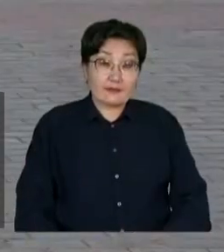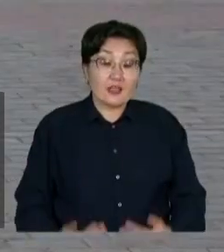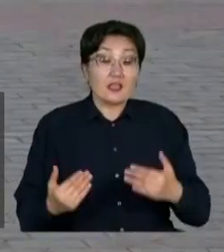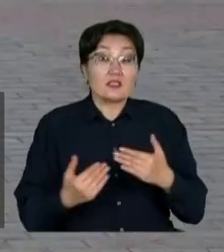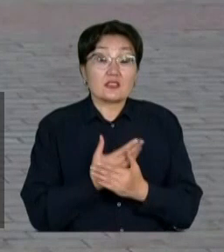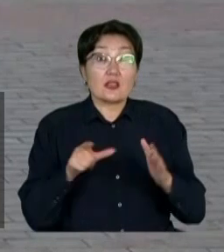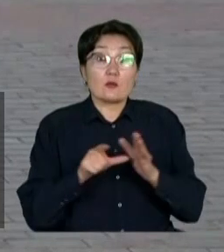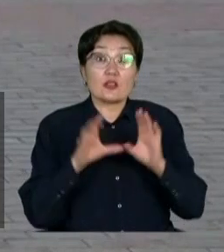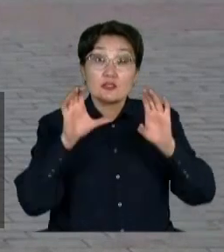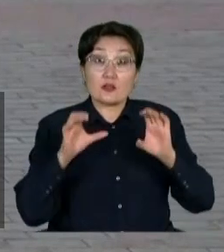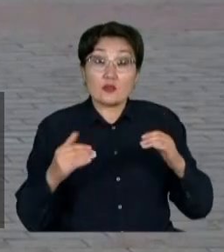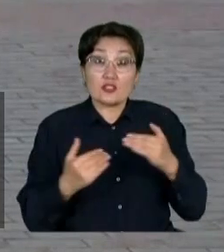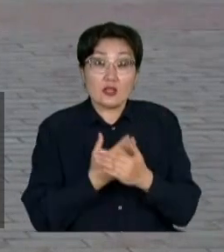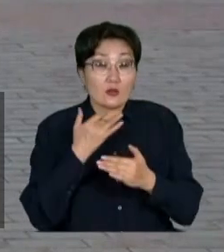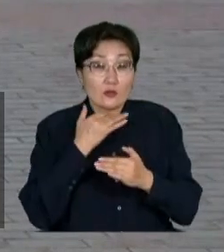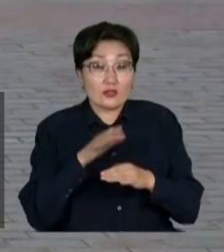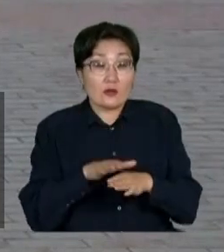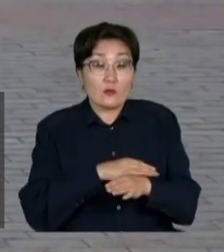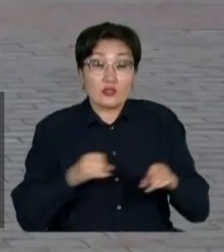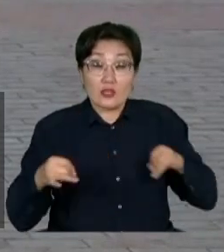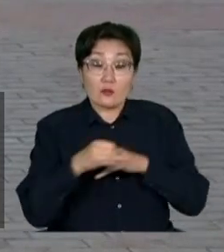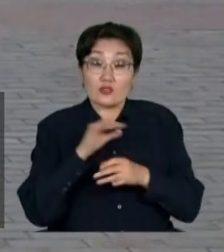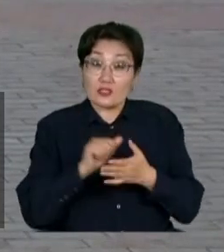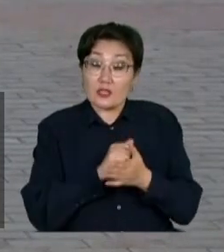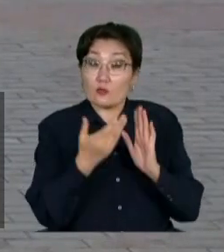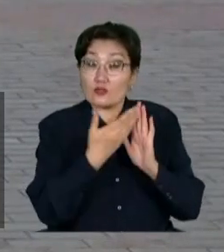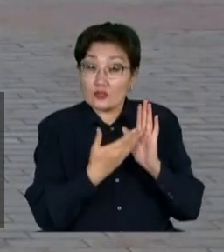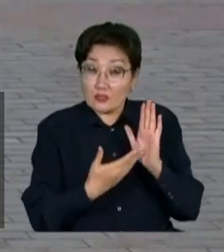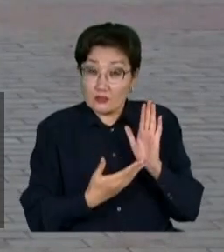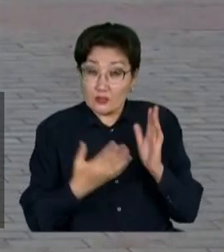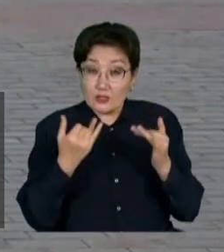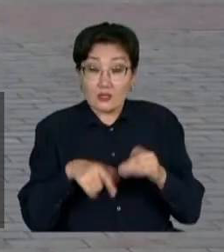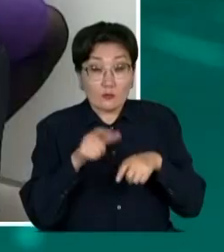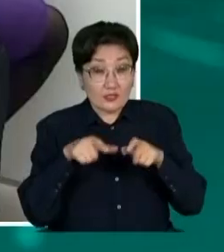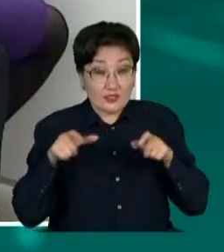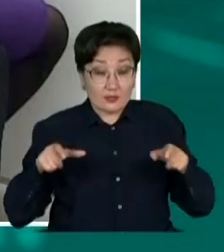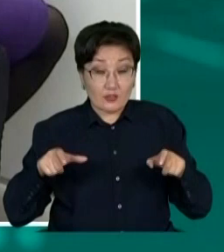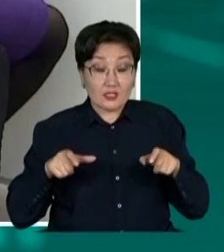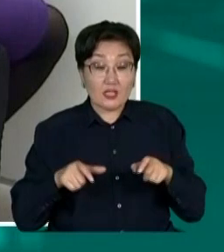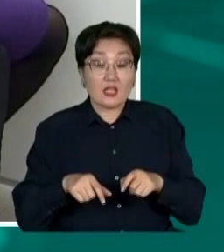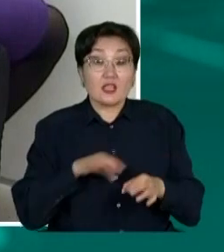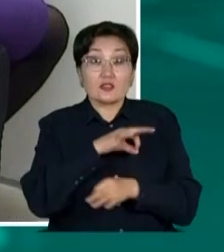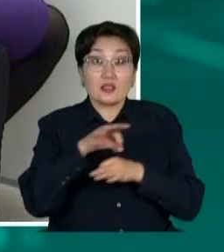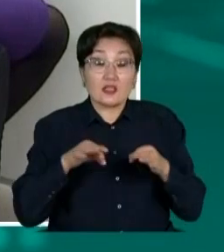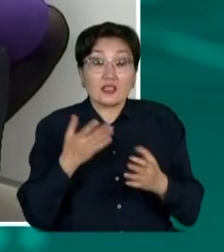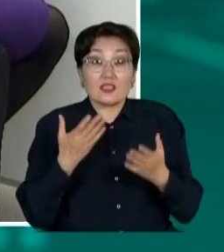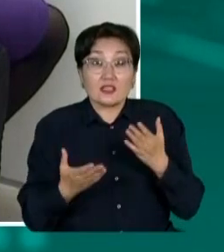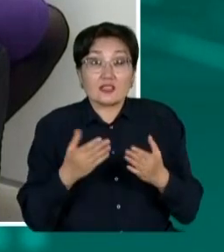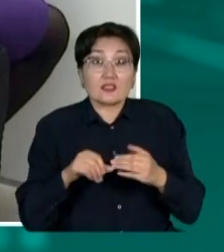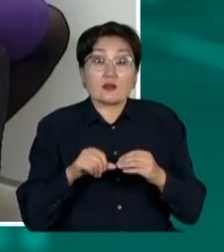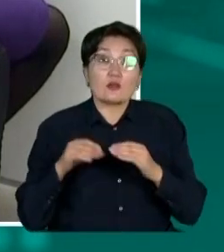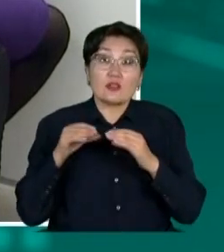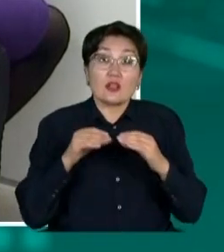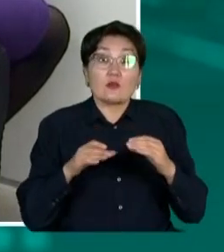Жаңа салық кодексінің жаңалығы көп. Ұзақ пысықталған құжатта көрсетілгенде, енді азаматтардың артық мүлкі болса, ол үшін